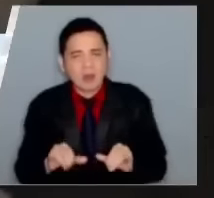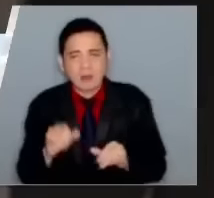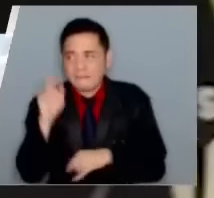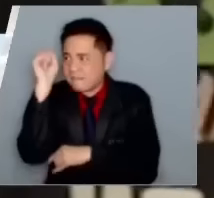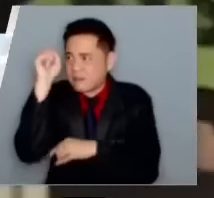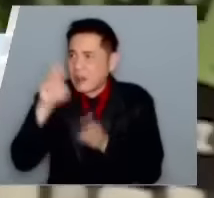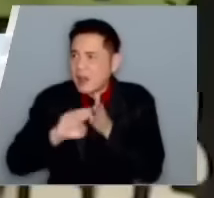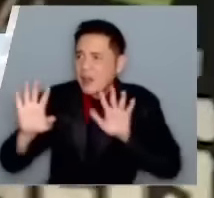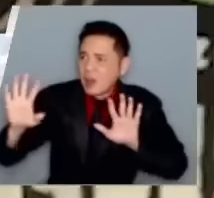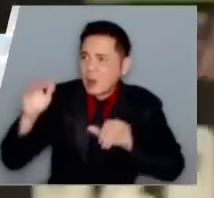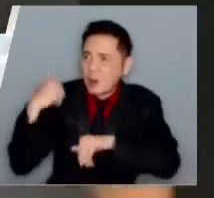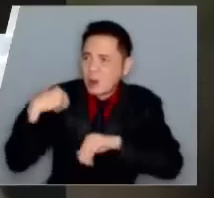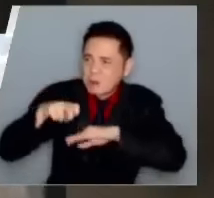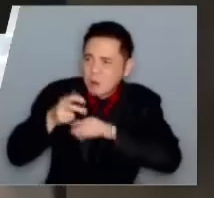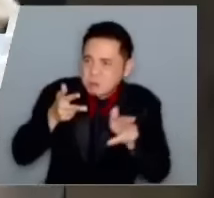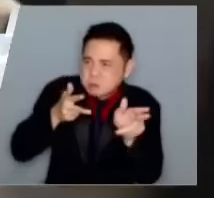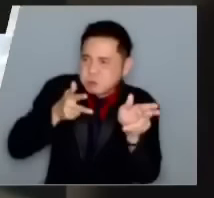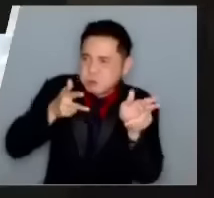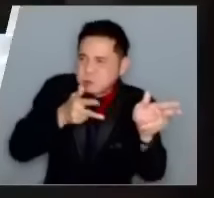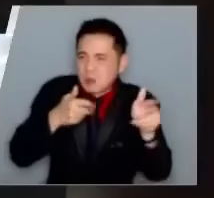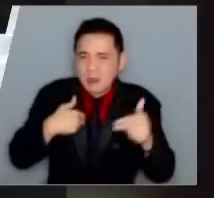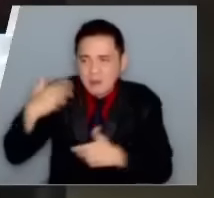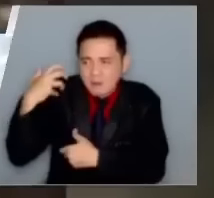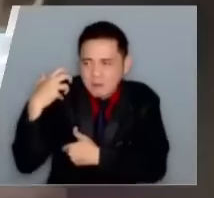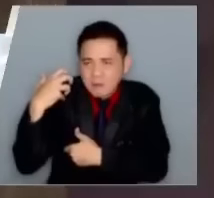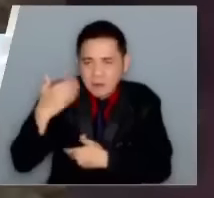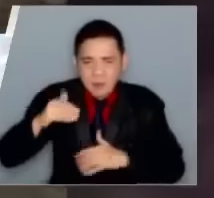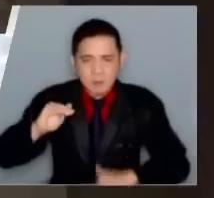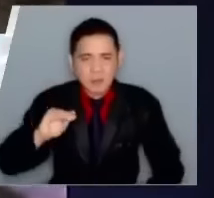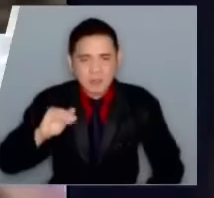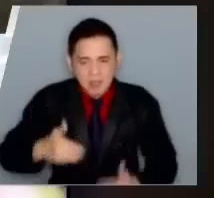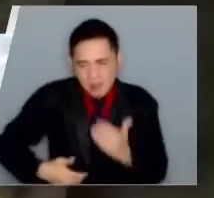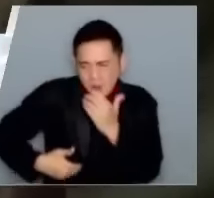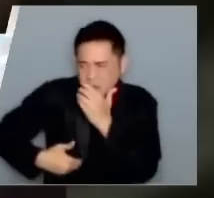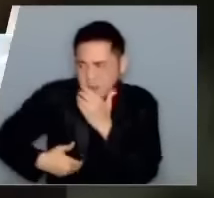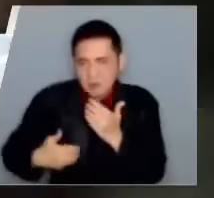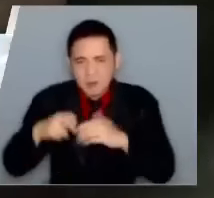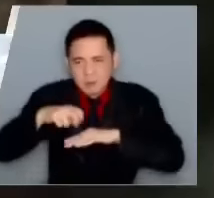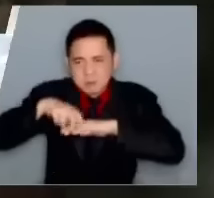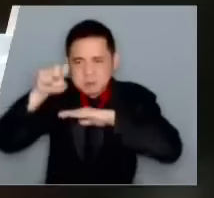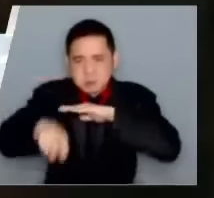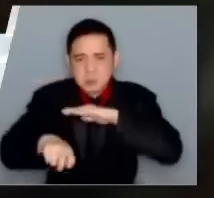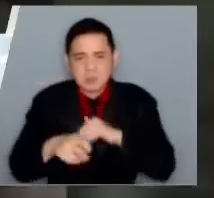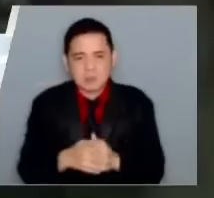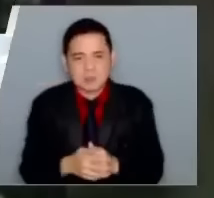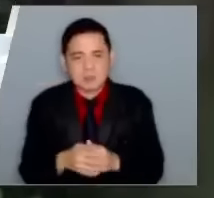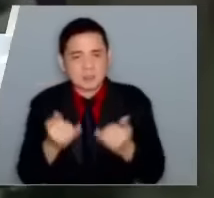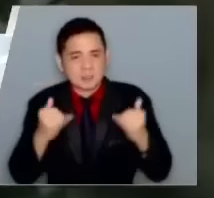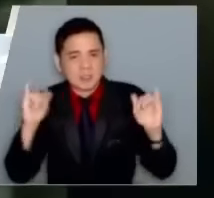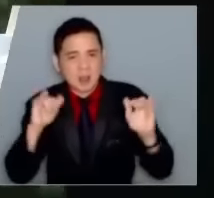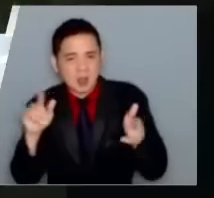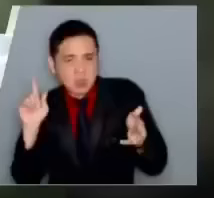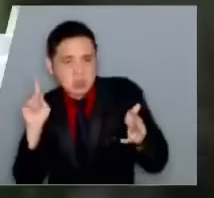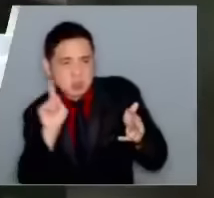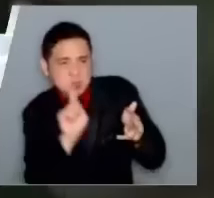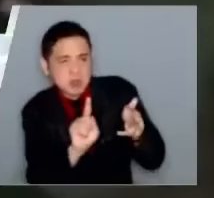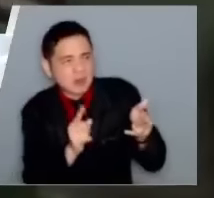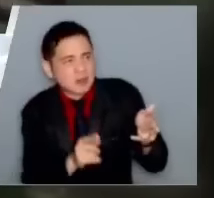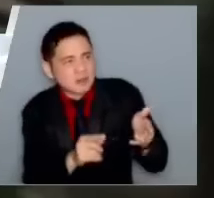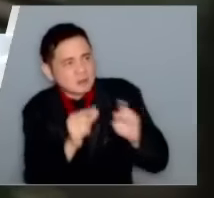isa may dala pang bata. At kahit nakaabante na ang jeep sa harapan niya, ay hinabol pa ito ng nasa likod niya. Ano matanggal ang